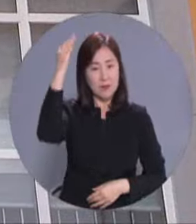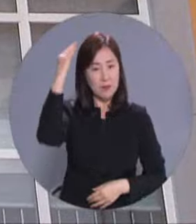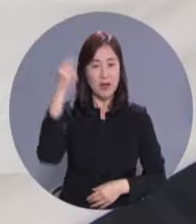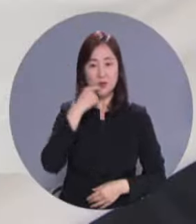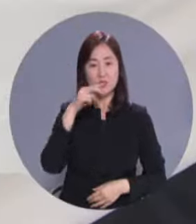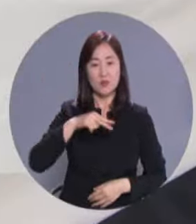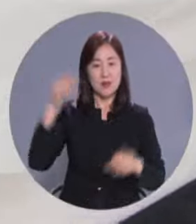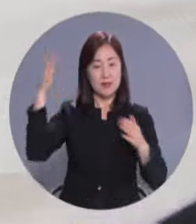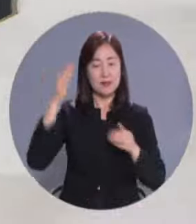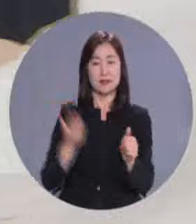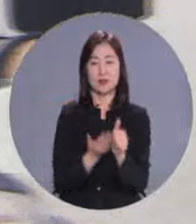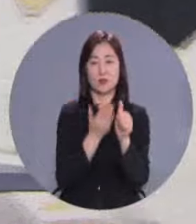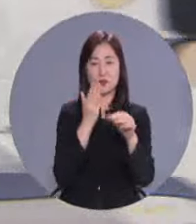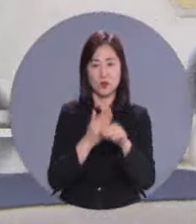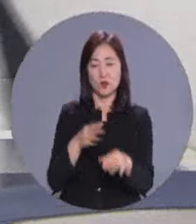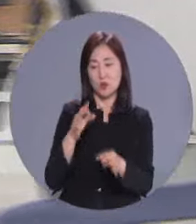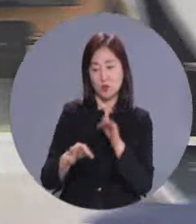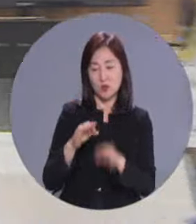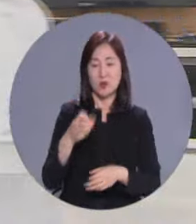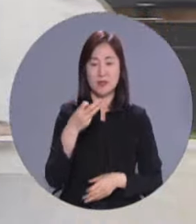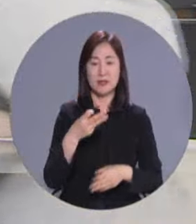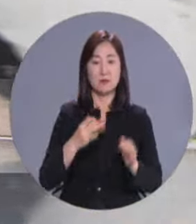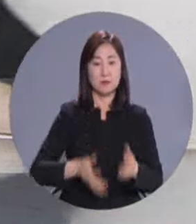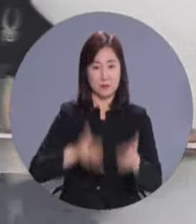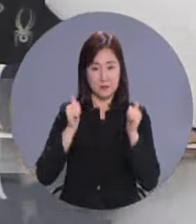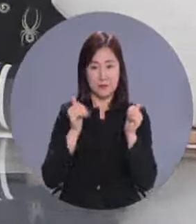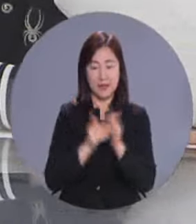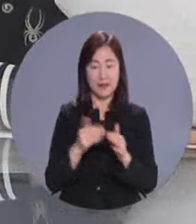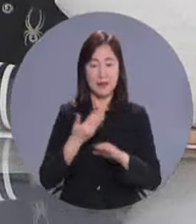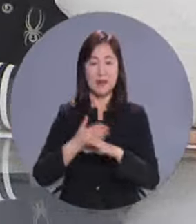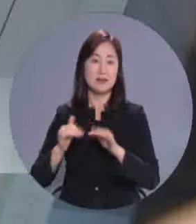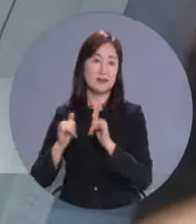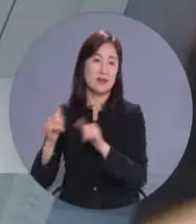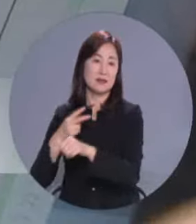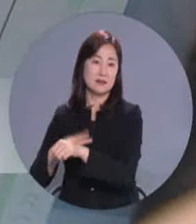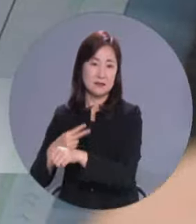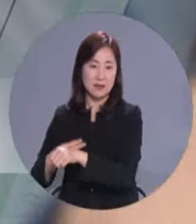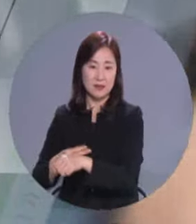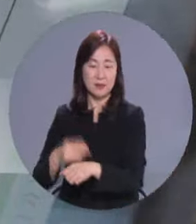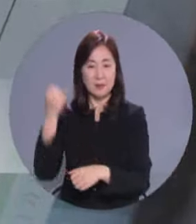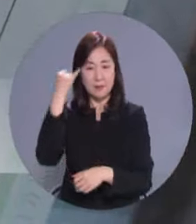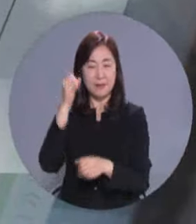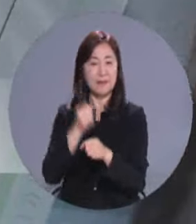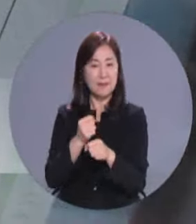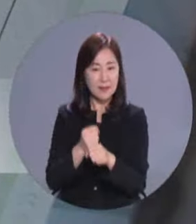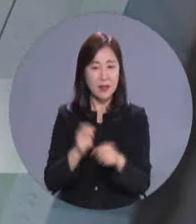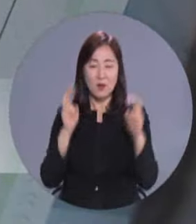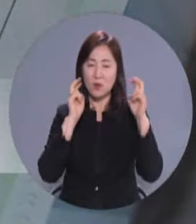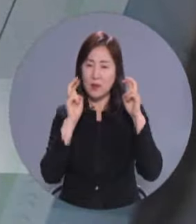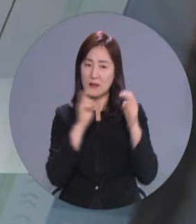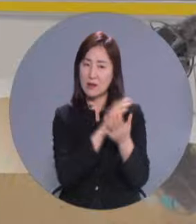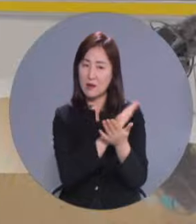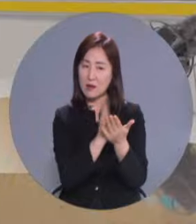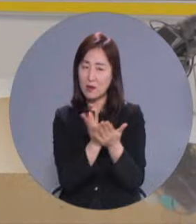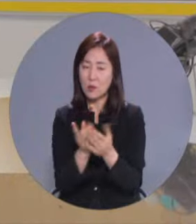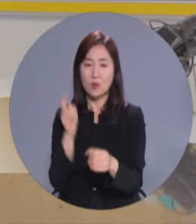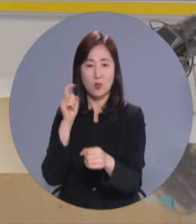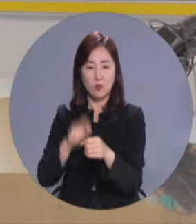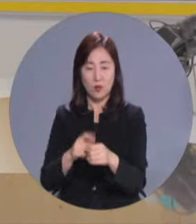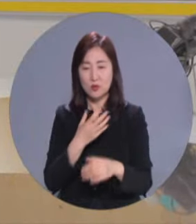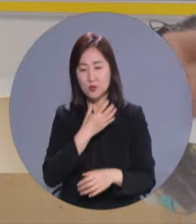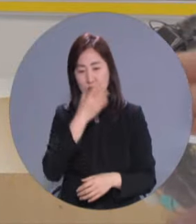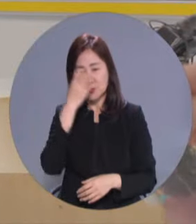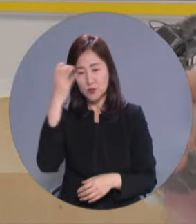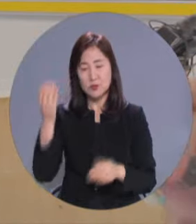길러 프로기사 133명을 배출했고 해외 사범과 콘텐츠 제작자 기업 등 다양한 분야로 꿈을